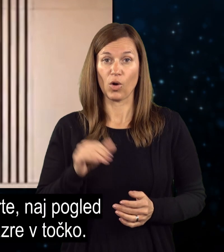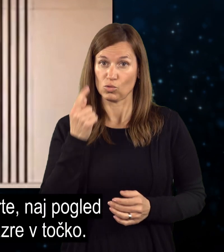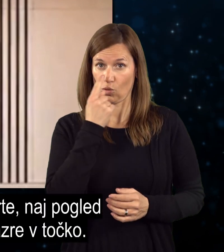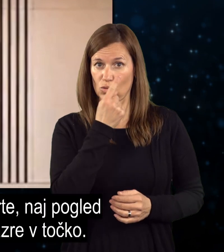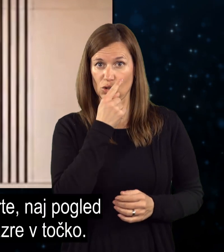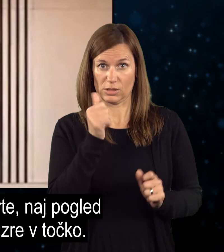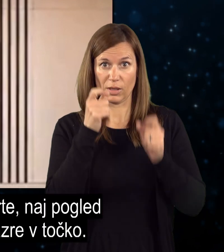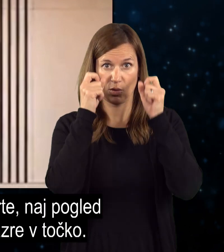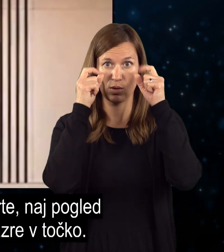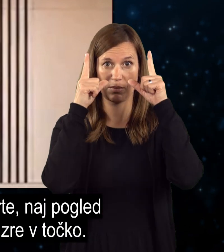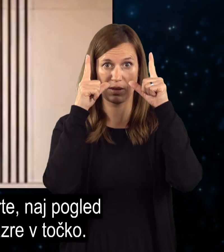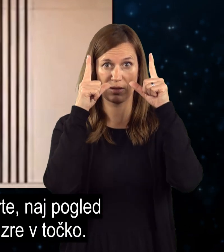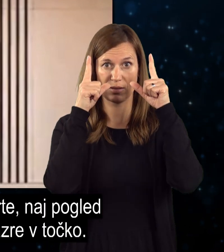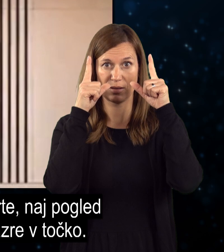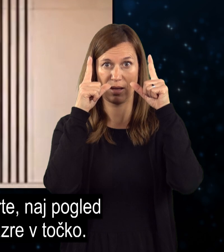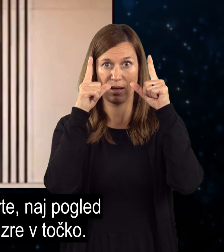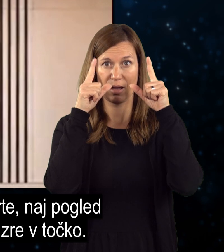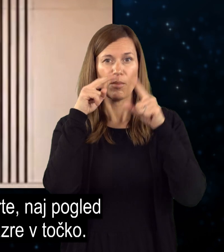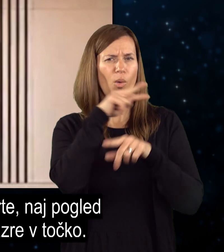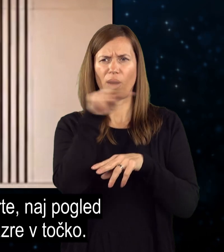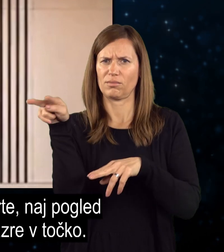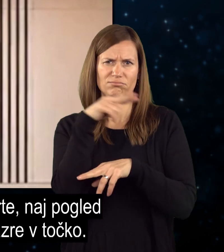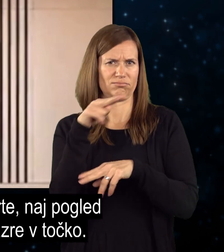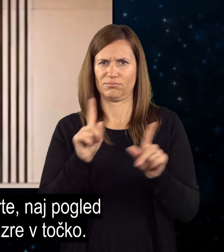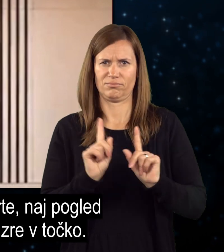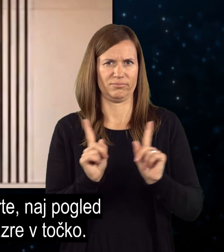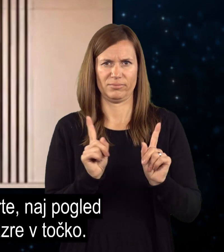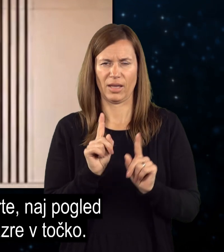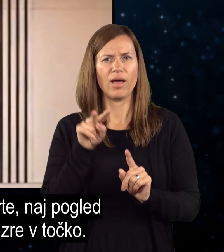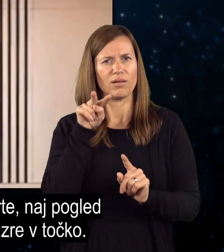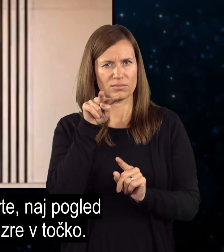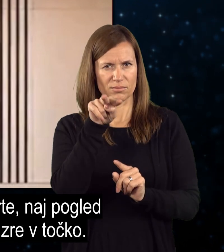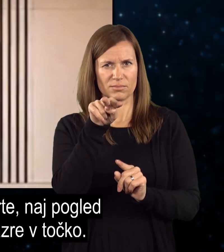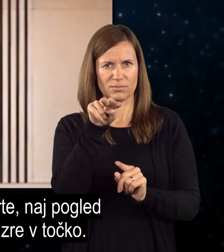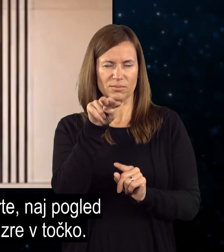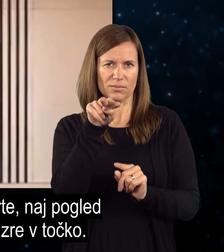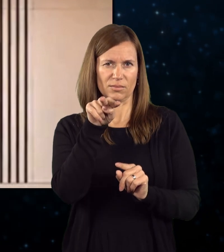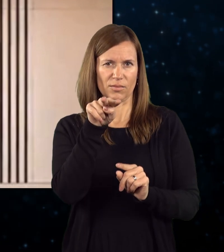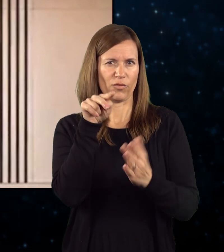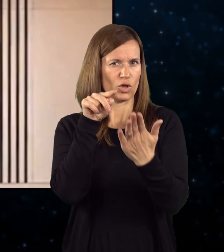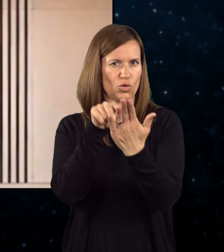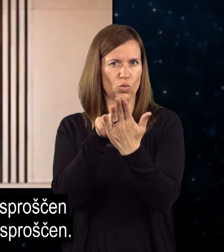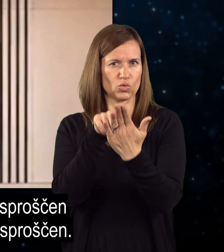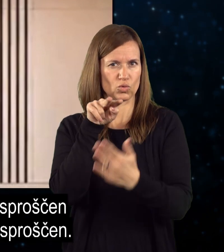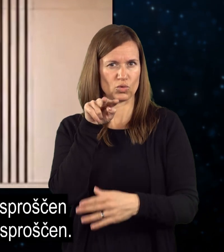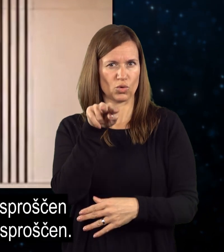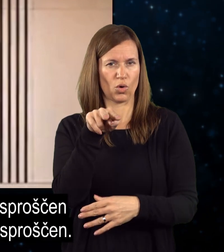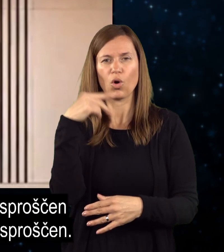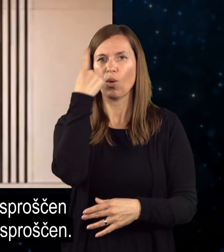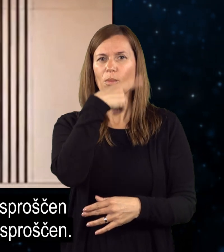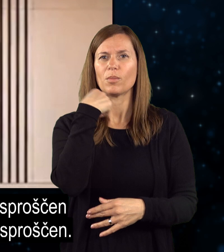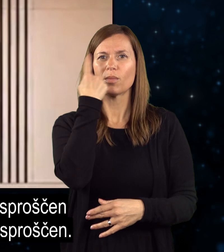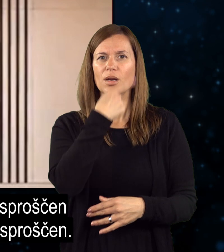In ko so oči ponovno odprte, naj pogled ne beži okrog. Naj se fiksira v točko, obraz je